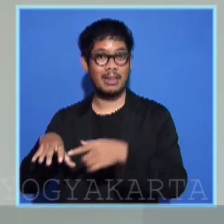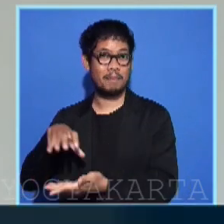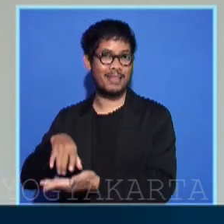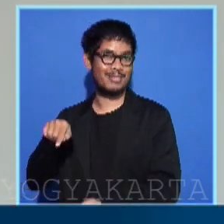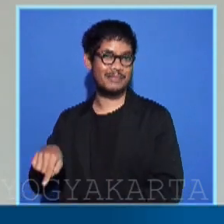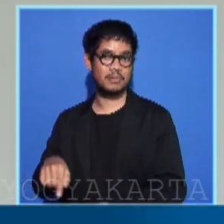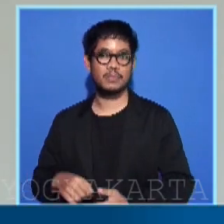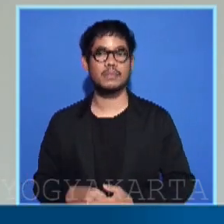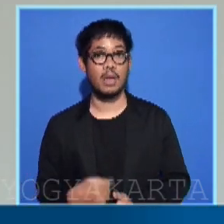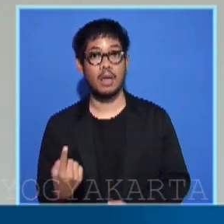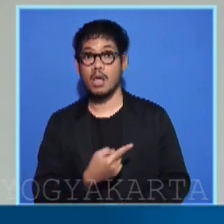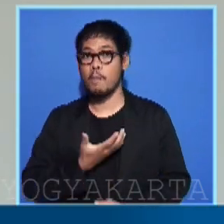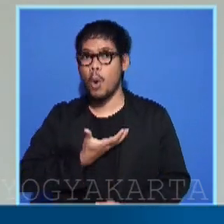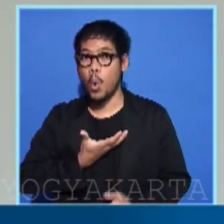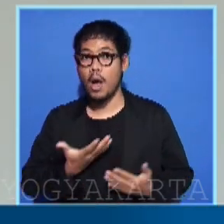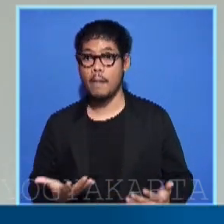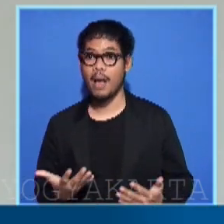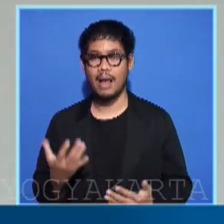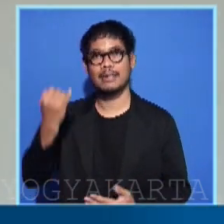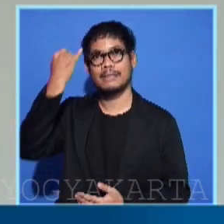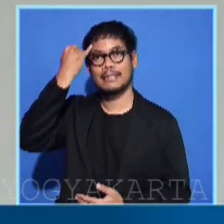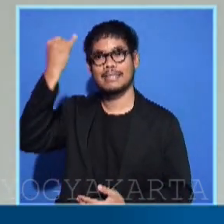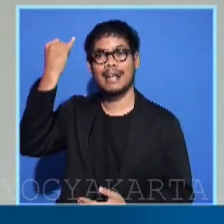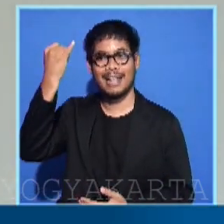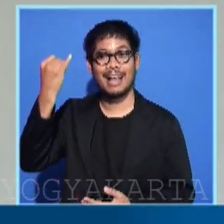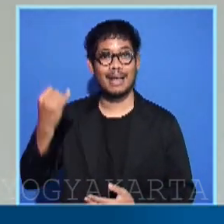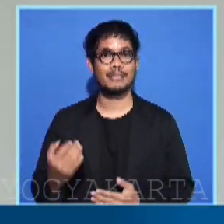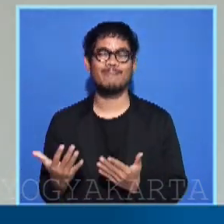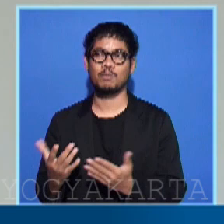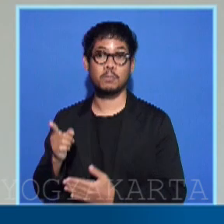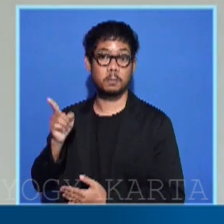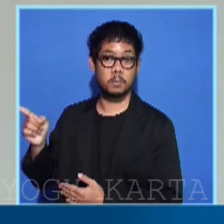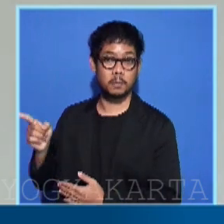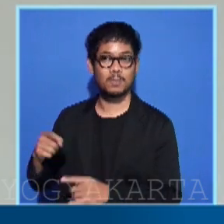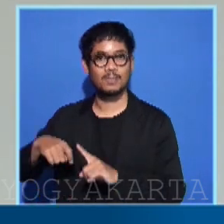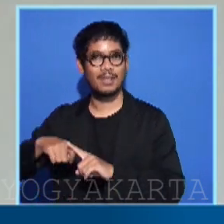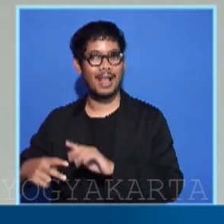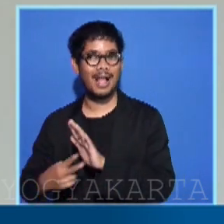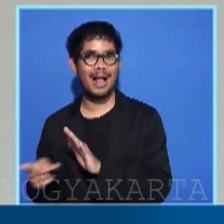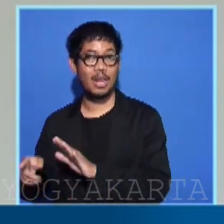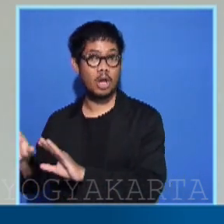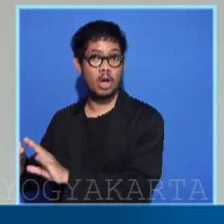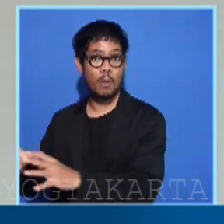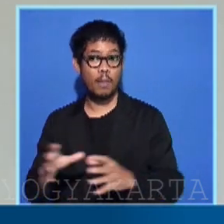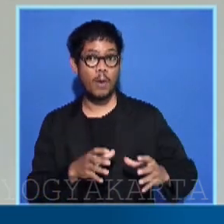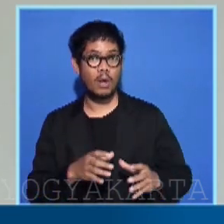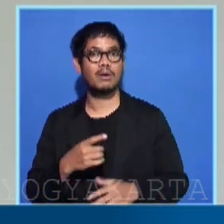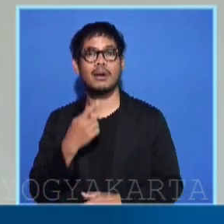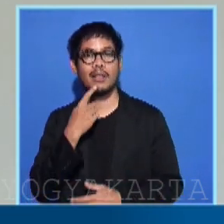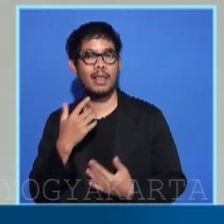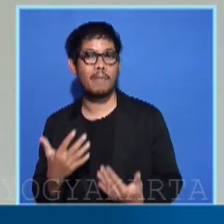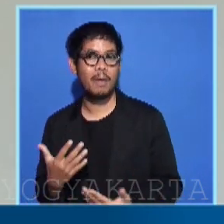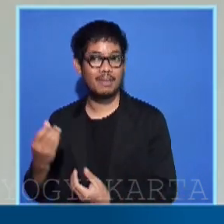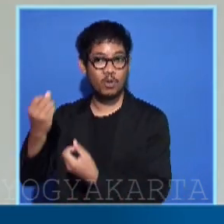Sehingga kita menggantungkan pada perguruan tinggi di DIY ini, mudah-mudahan dengan KKN nanti bisa dipetakan, terkait dengan soal sebarannya, itu